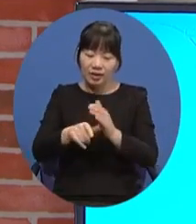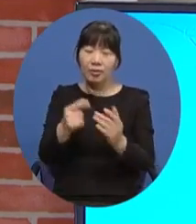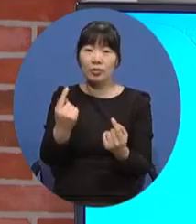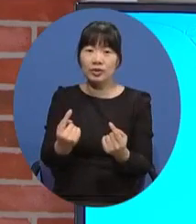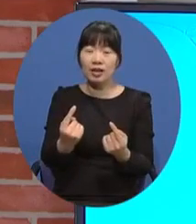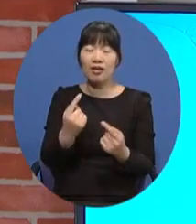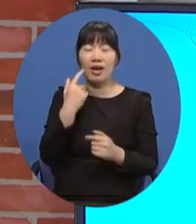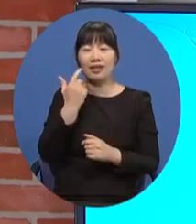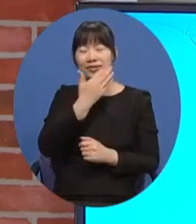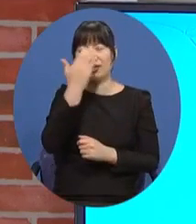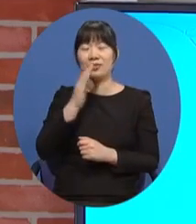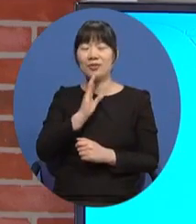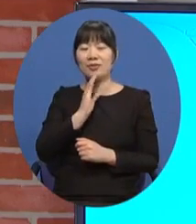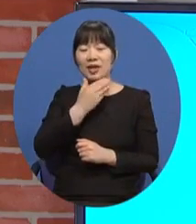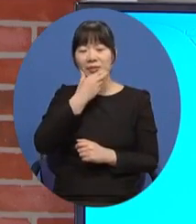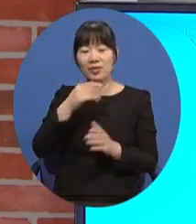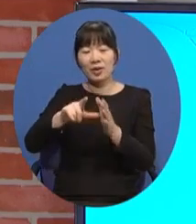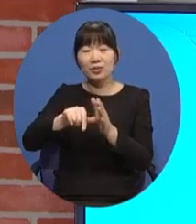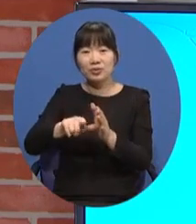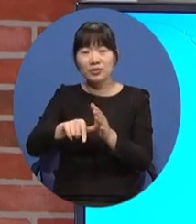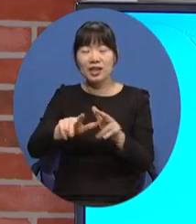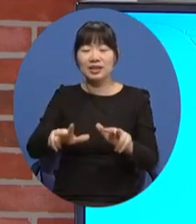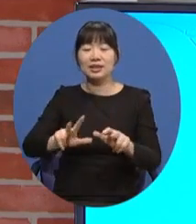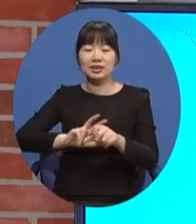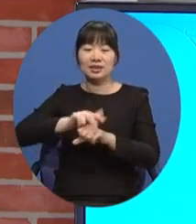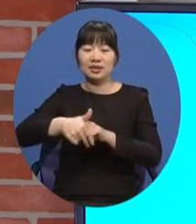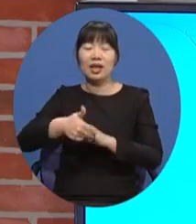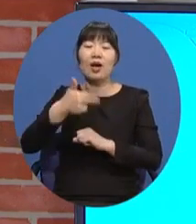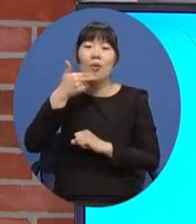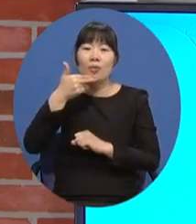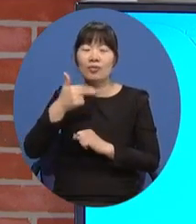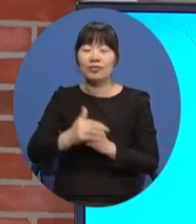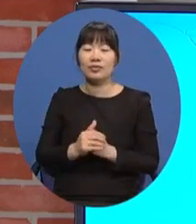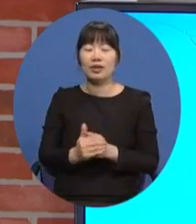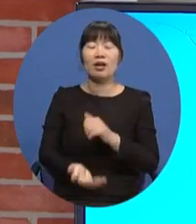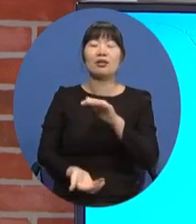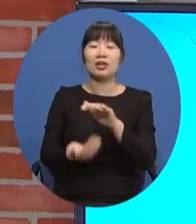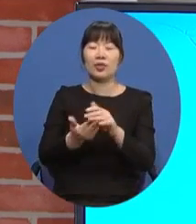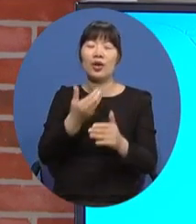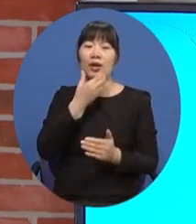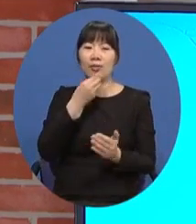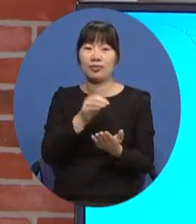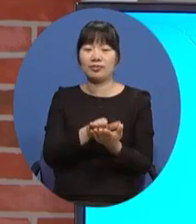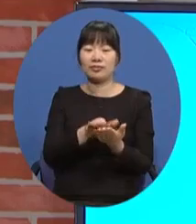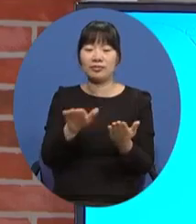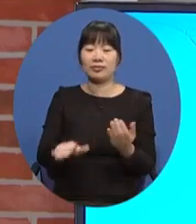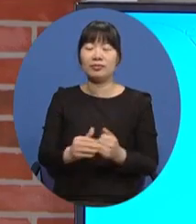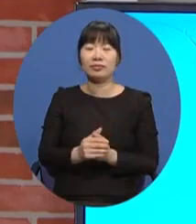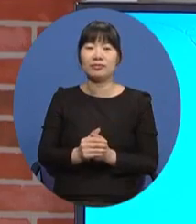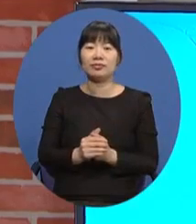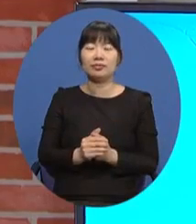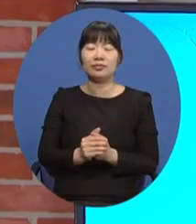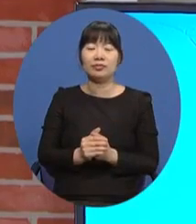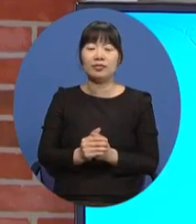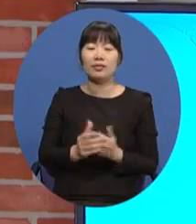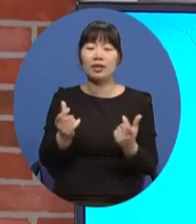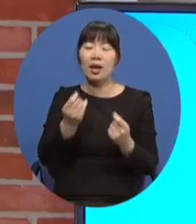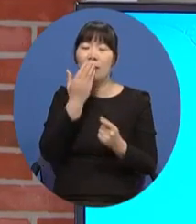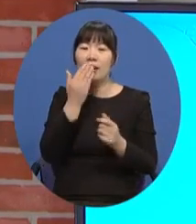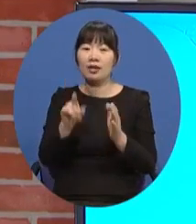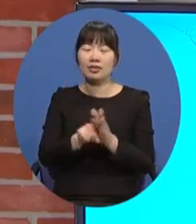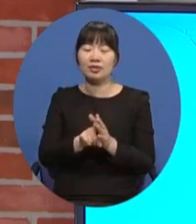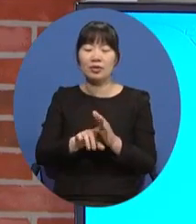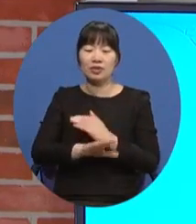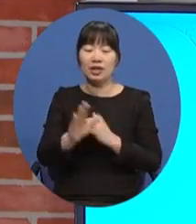아름답고 정말 행복한 순간은 이 지구상에는 없습니다. 그게 최고의 행복입니다. 이렇게 그럴 수 있도록